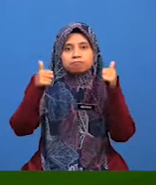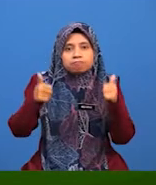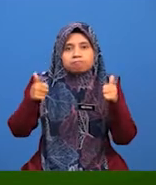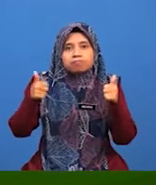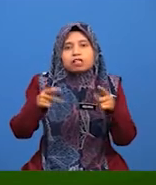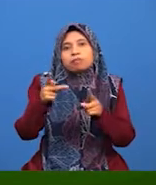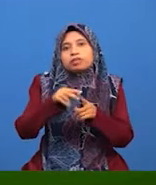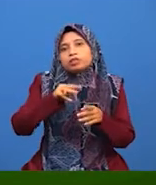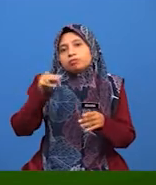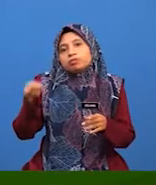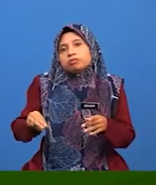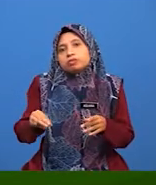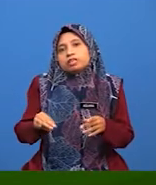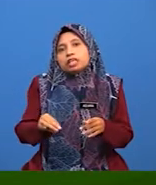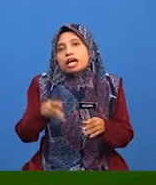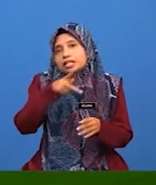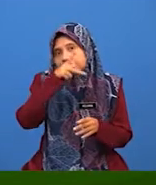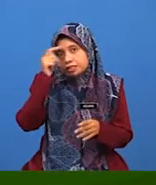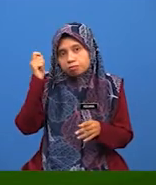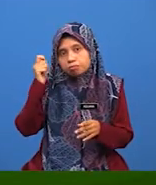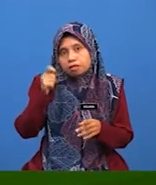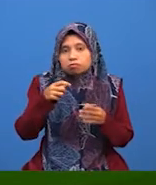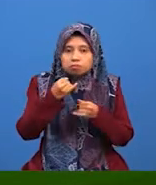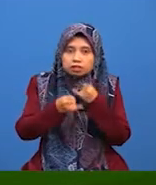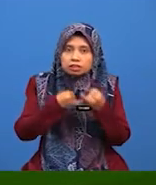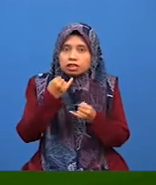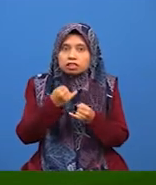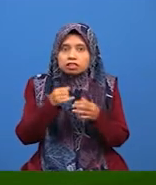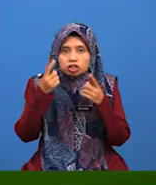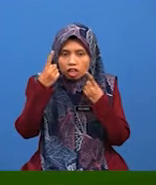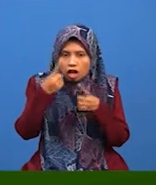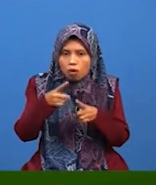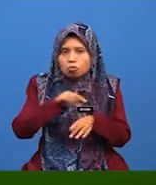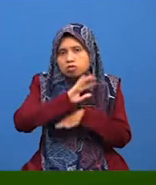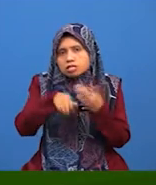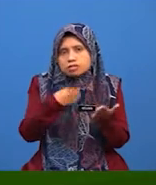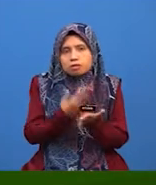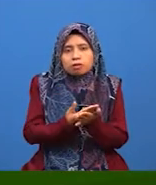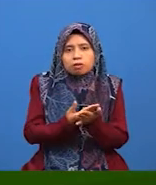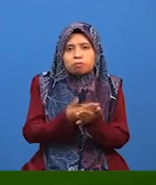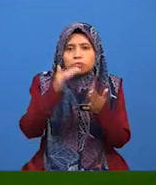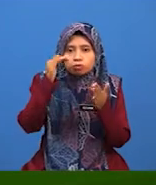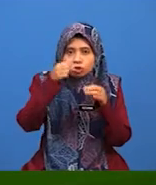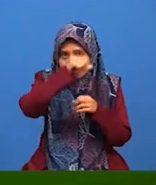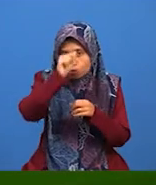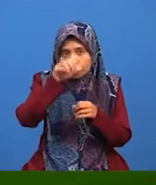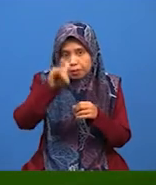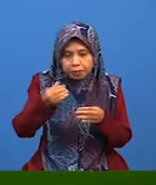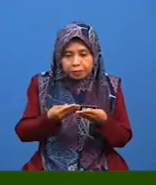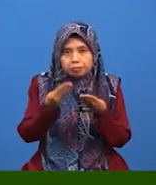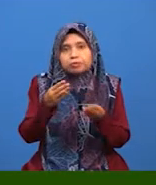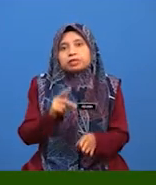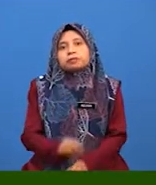Syabas kepada murid-murid kerana telah berjaya menjawab semua soalan yang diberikan.